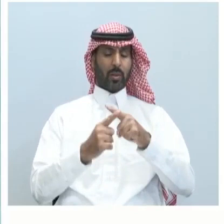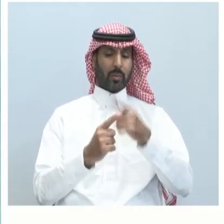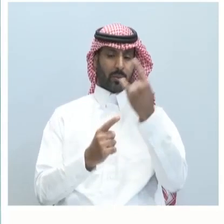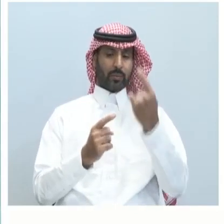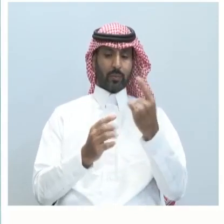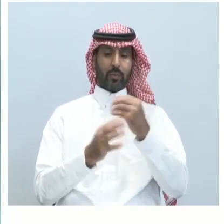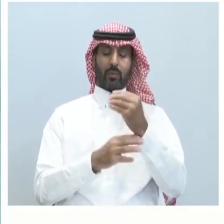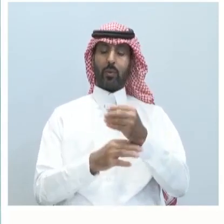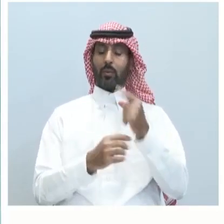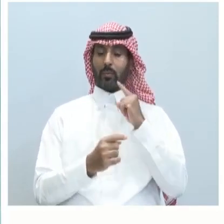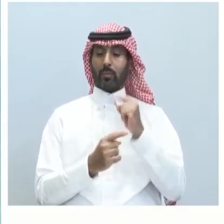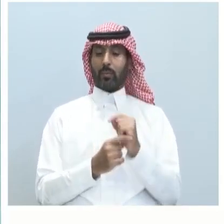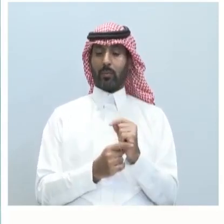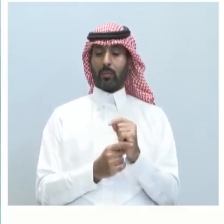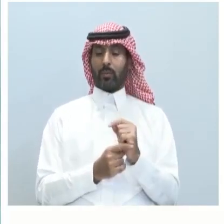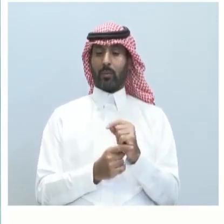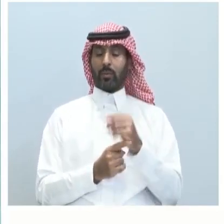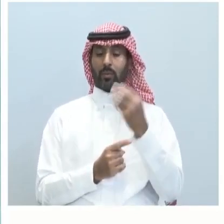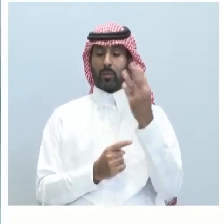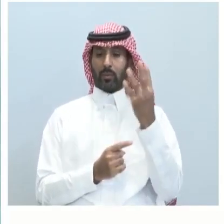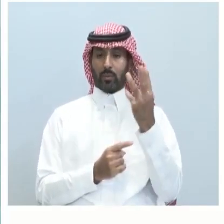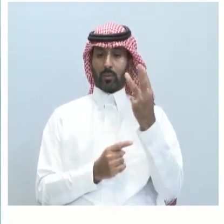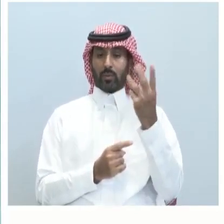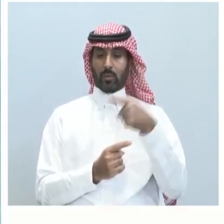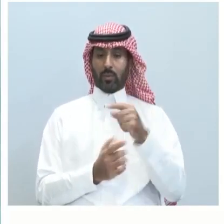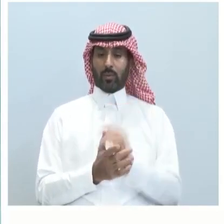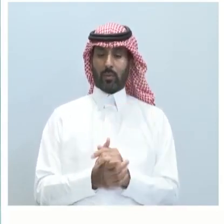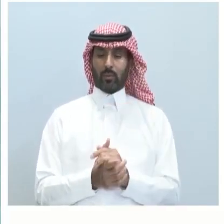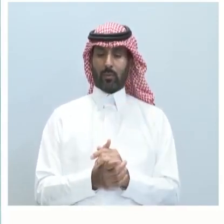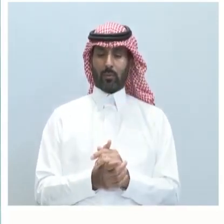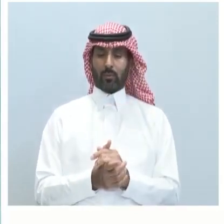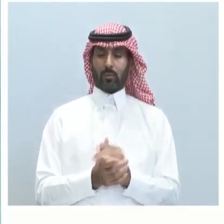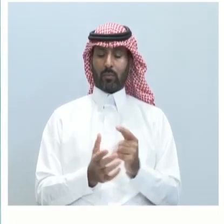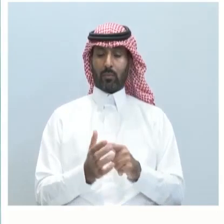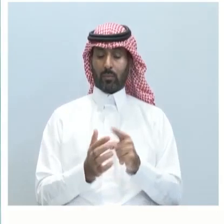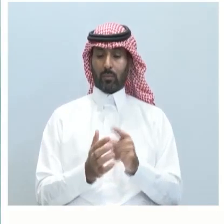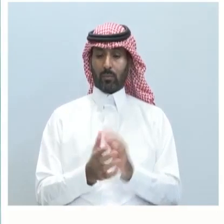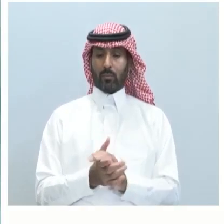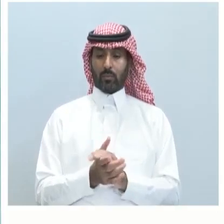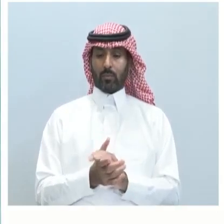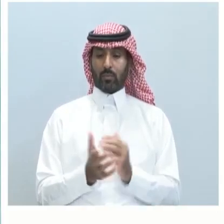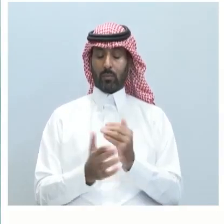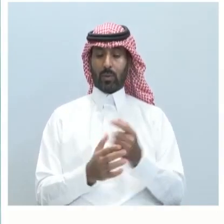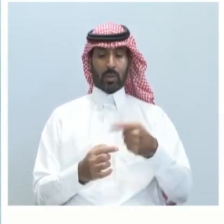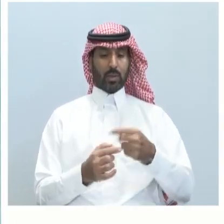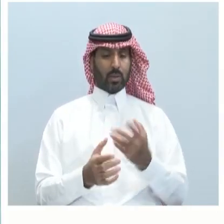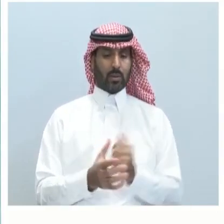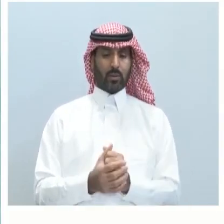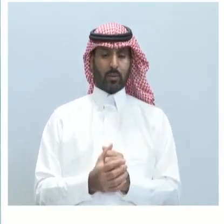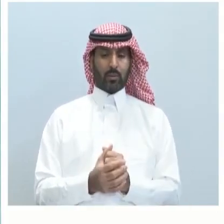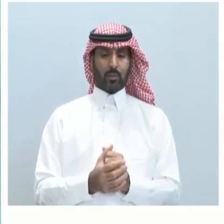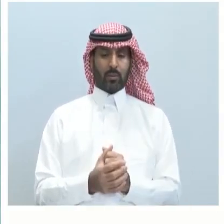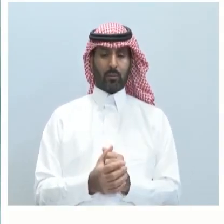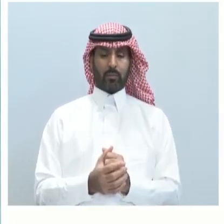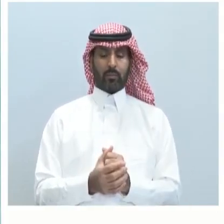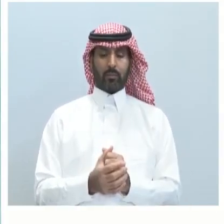على واحد ضرب عشره والسالب ثلاثه السالب 13 اس سالب 13 لانه تركيز مين تركيز ايون الهيدروجين